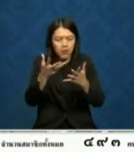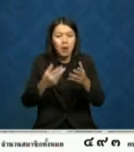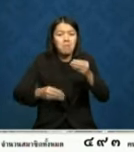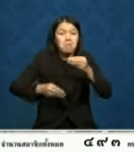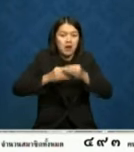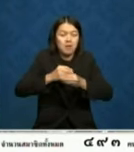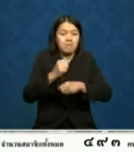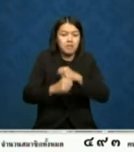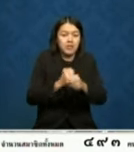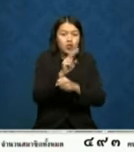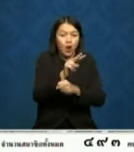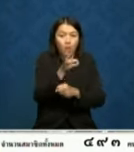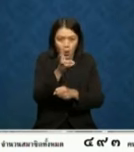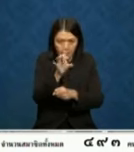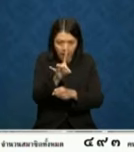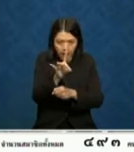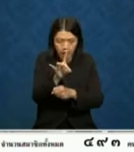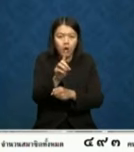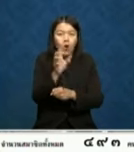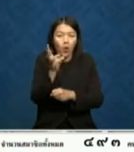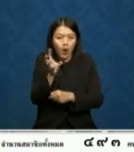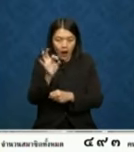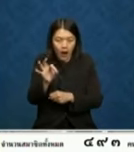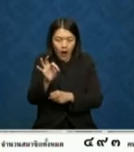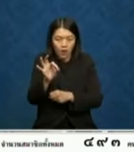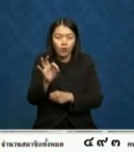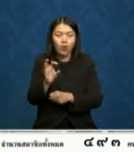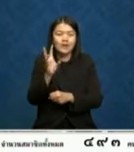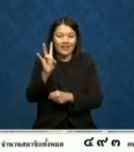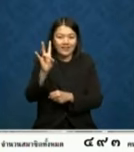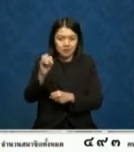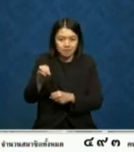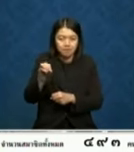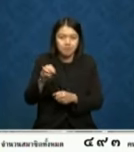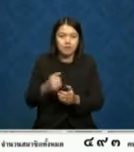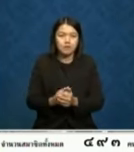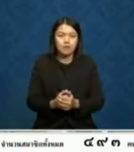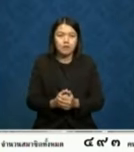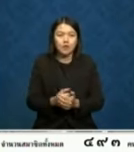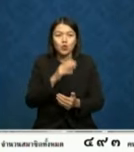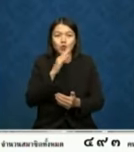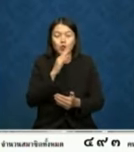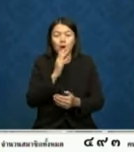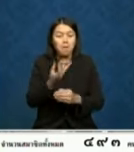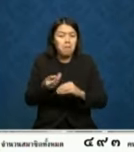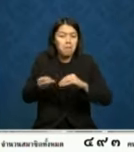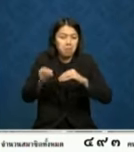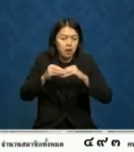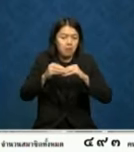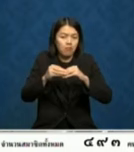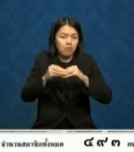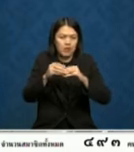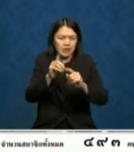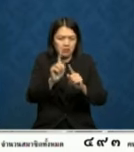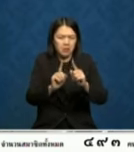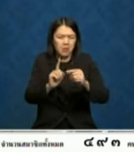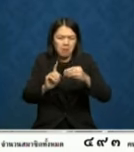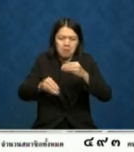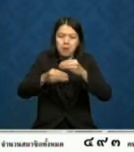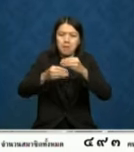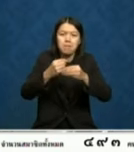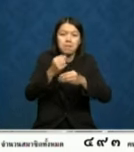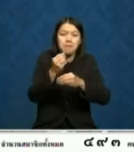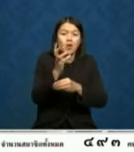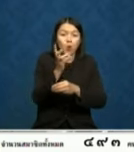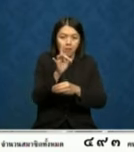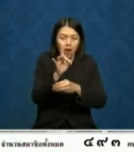ปี 2568ปี 2569ปี 2570ถ้าเกิดเราเพิ่มตัวชี้วัดนี้ตั้งแต่ปี 68